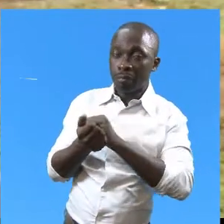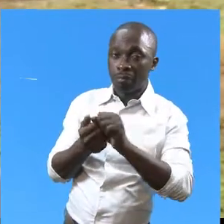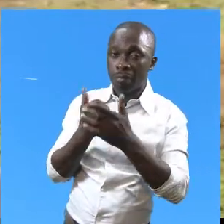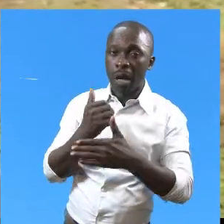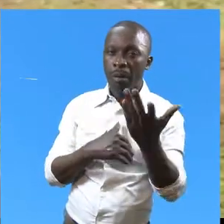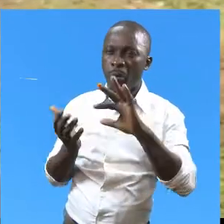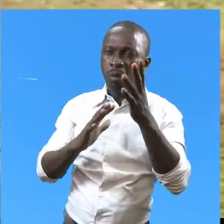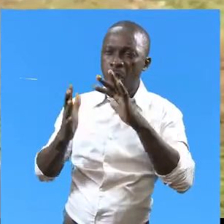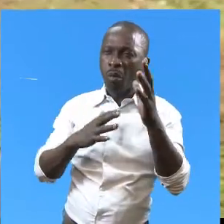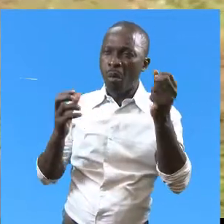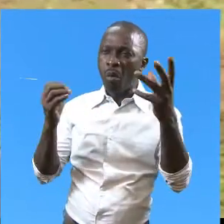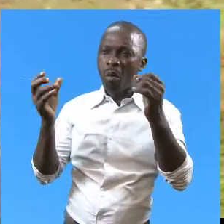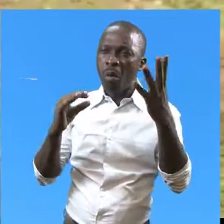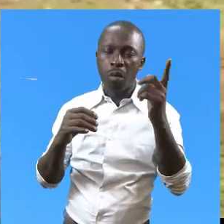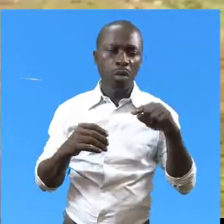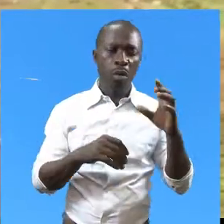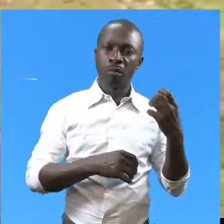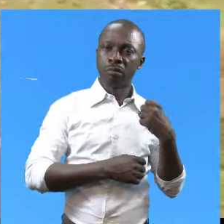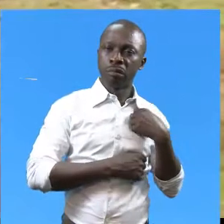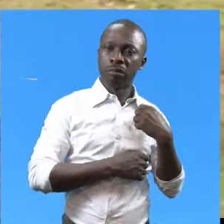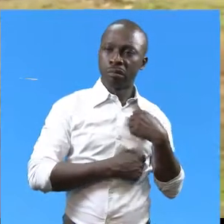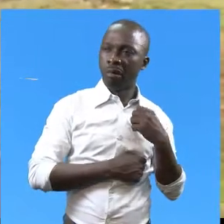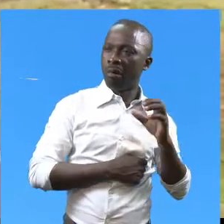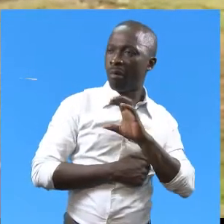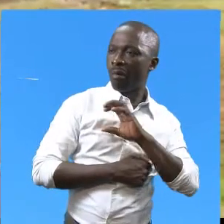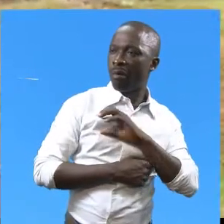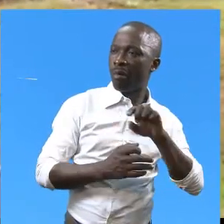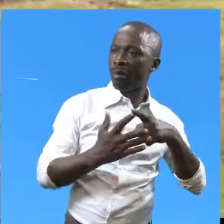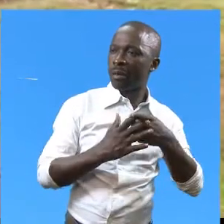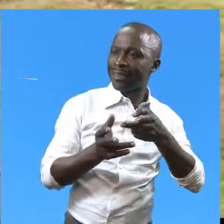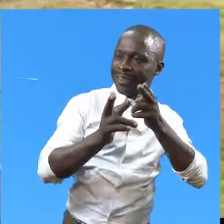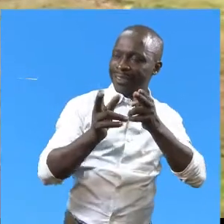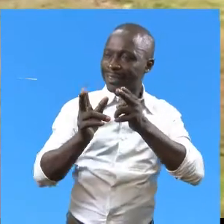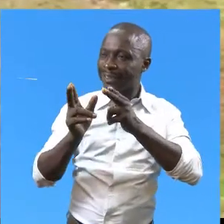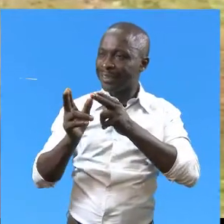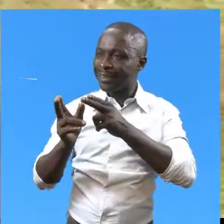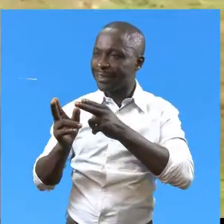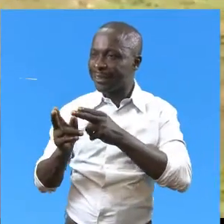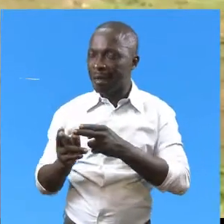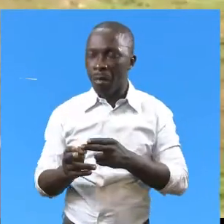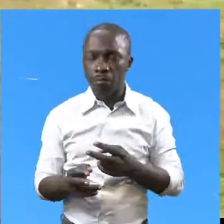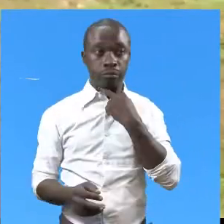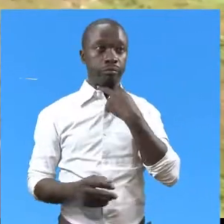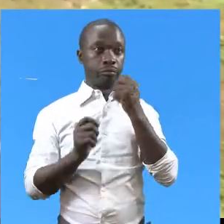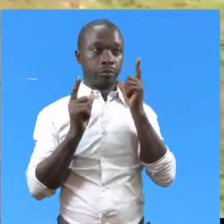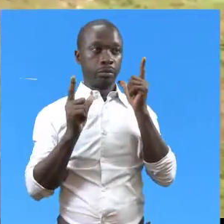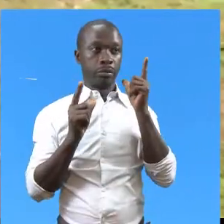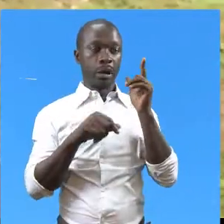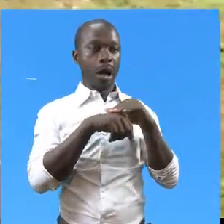10 minutes que les policiers ont commencé à tirer. Ils m'avaient surpris avec leurs armes et je ne pouvais pas appeler la police.